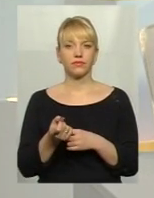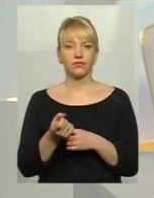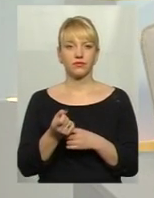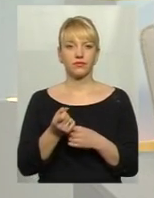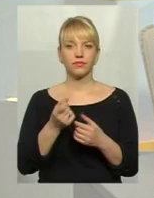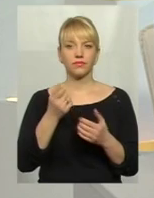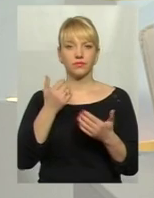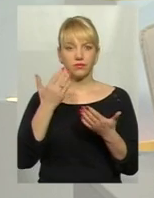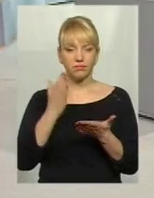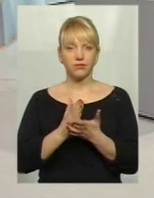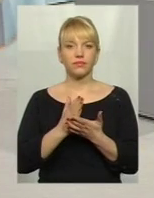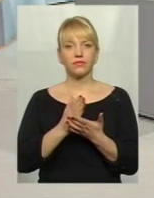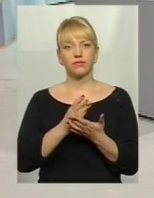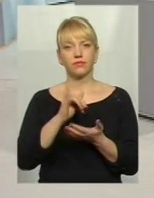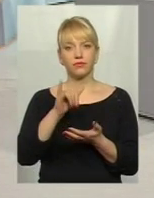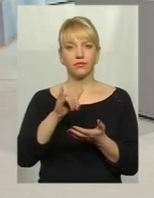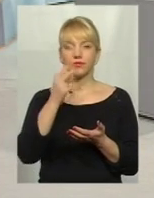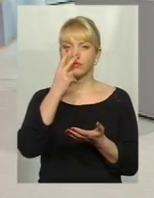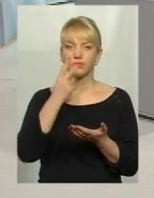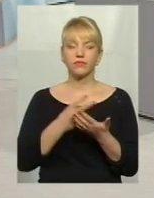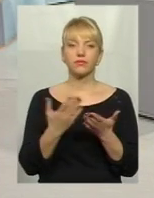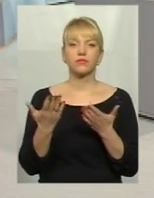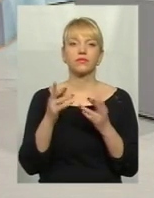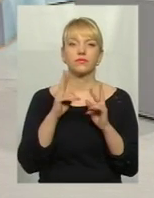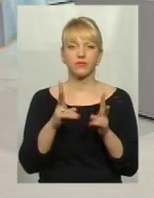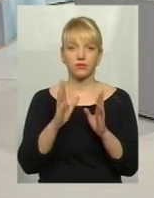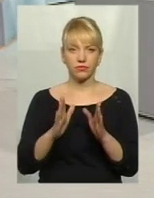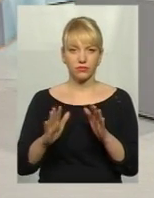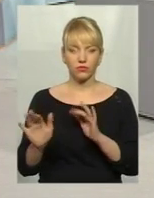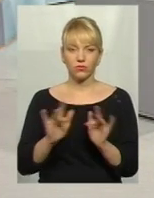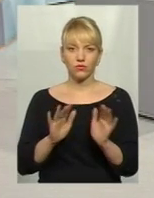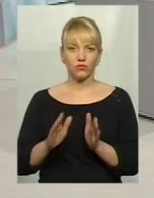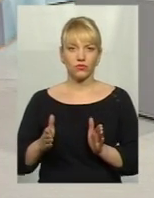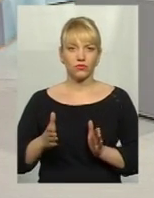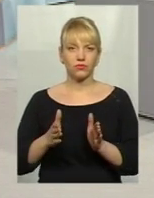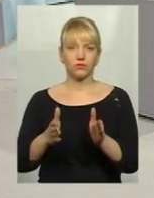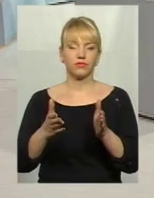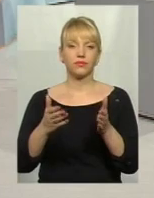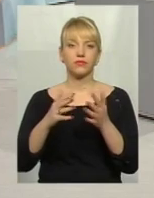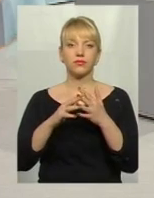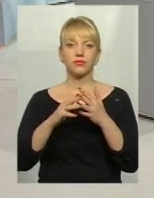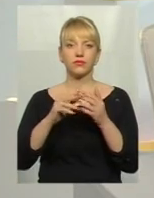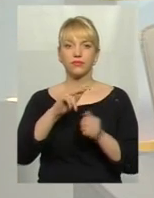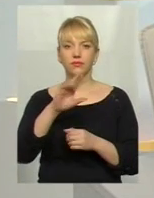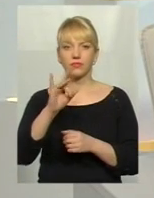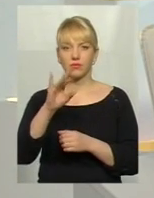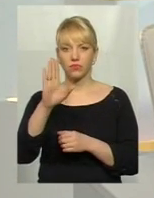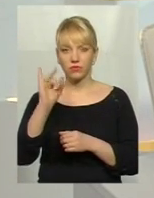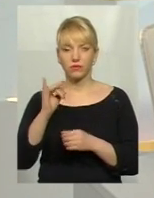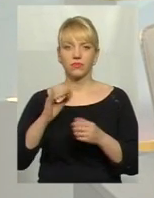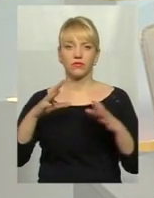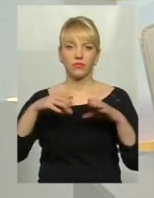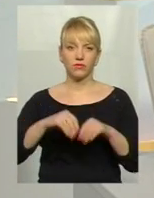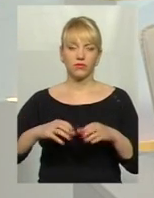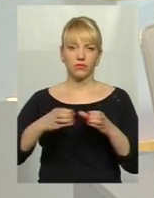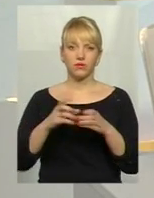визріло бачення, яким шляхом рухатиметься Чемеровецька селищна об'єднана громада в подальшому,